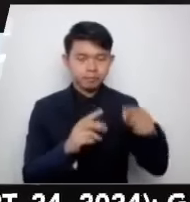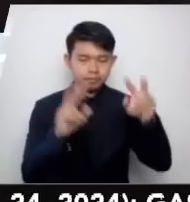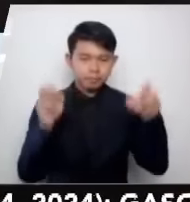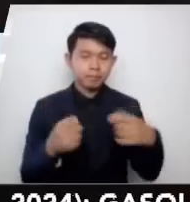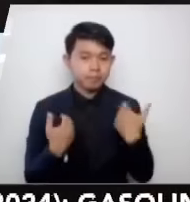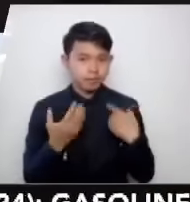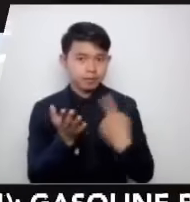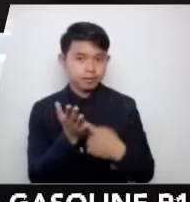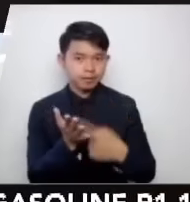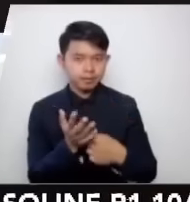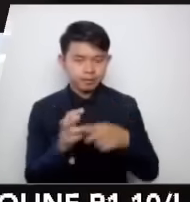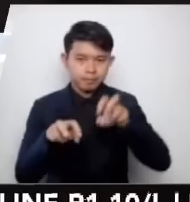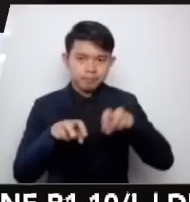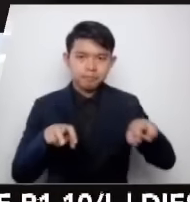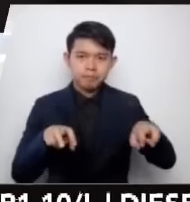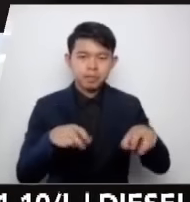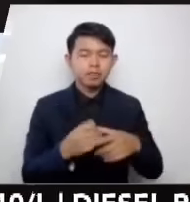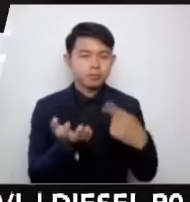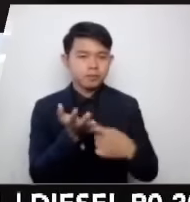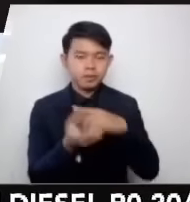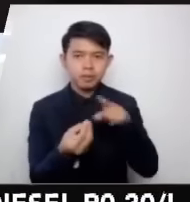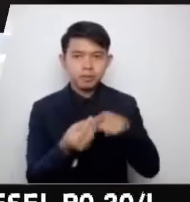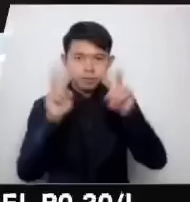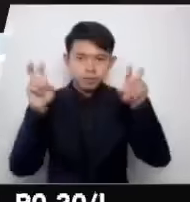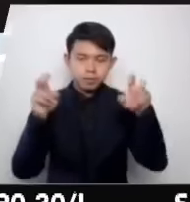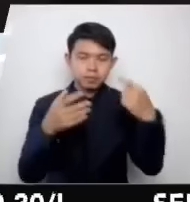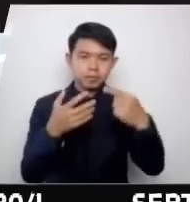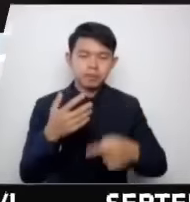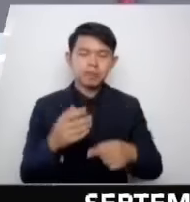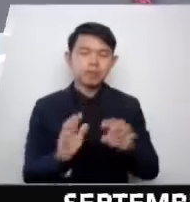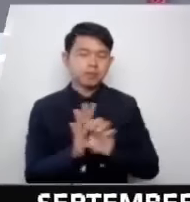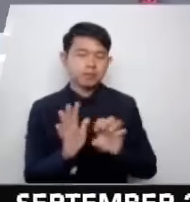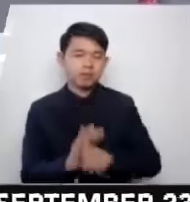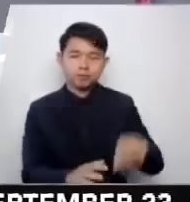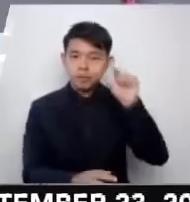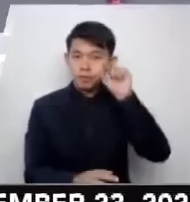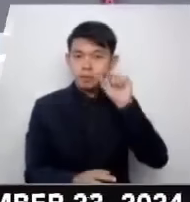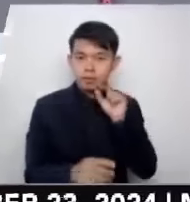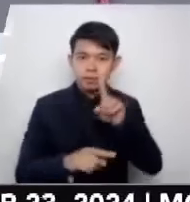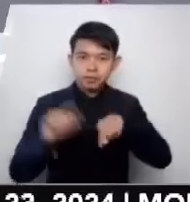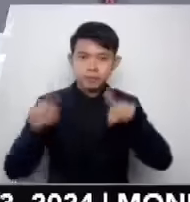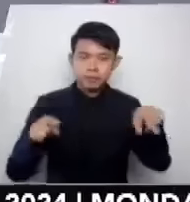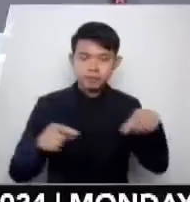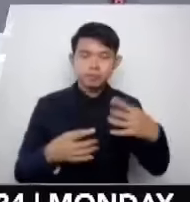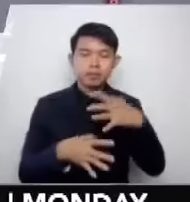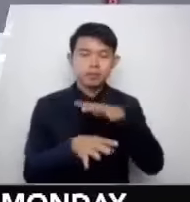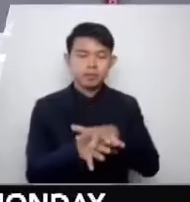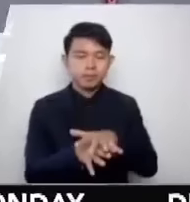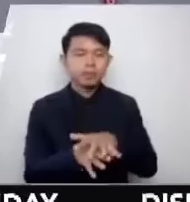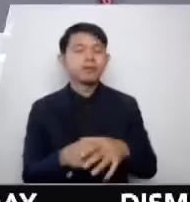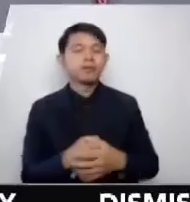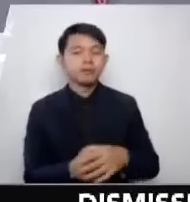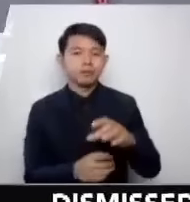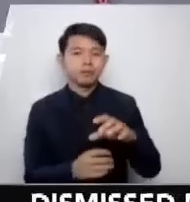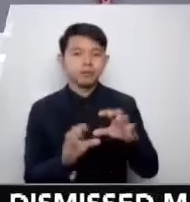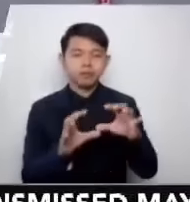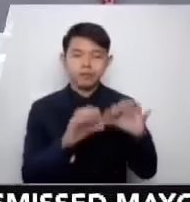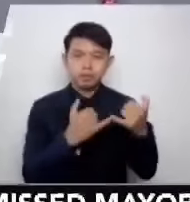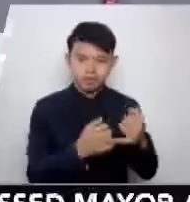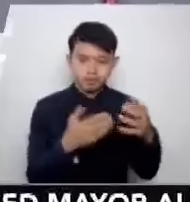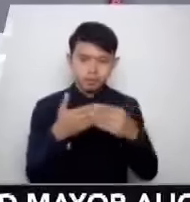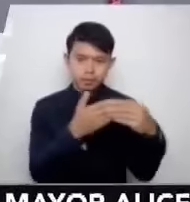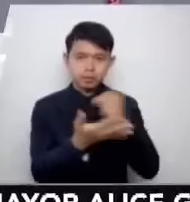pinag-usapan ang ilang paksa tulad ng gender diversity pagdating sa corporate leadership. Sabi ng board advisor ng Philippine National Bank